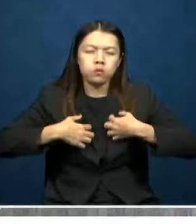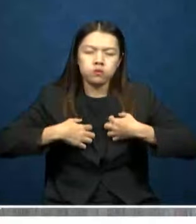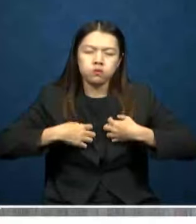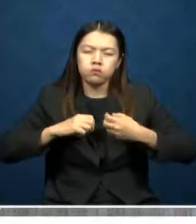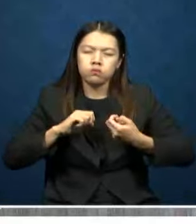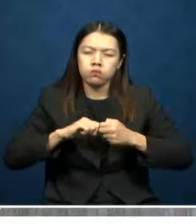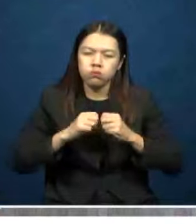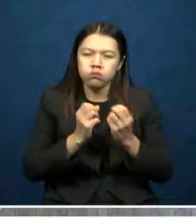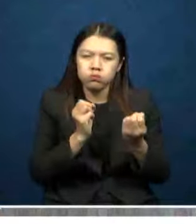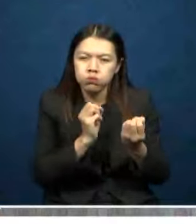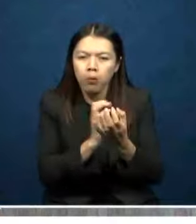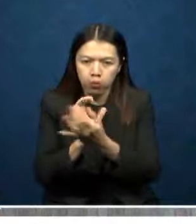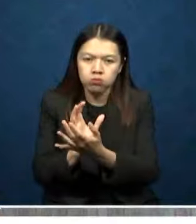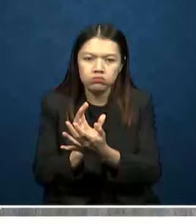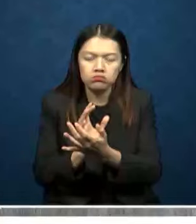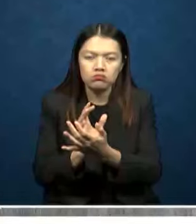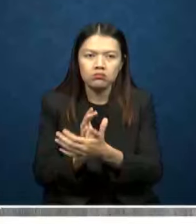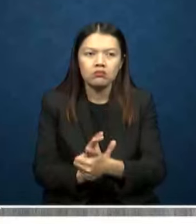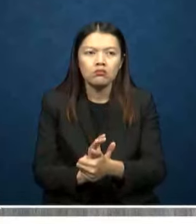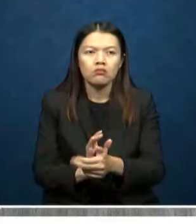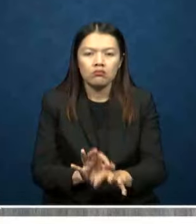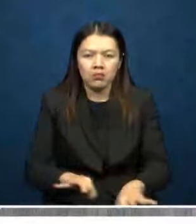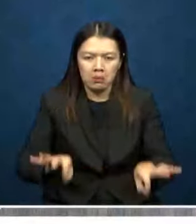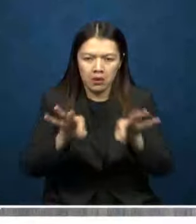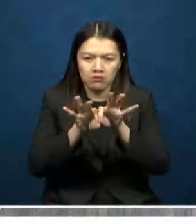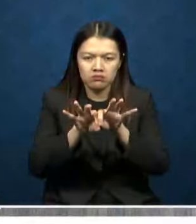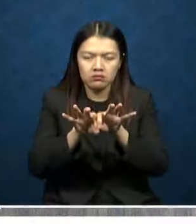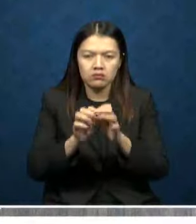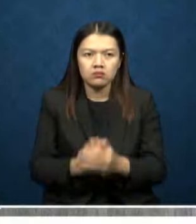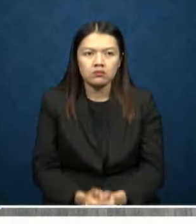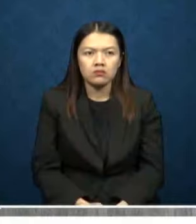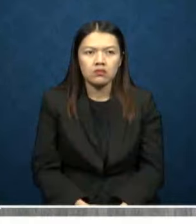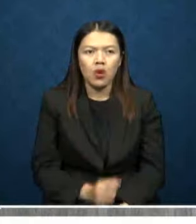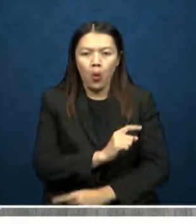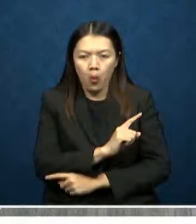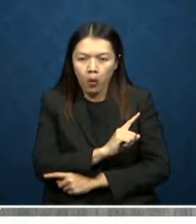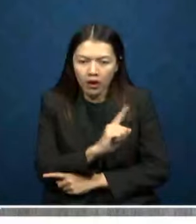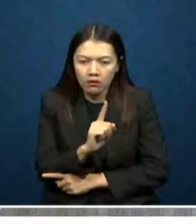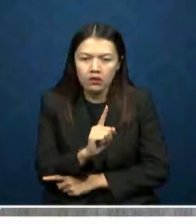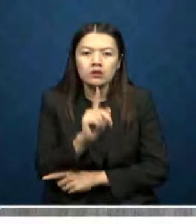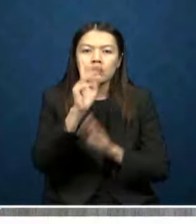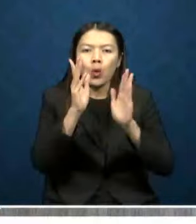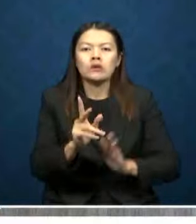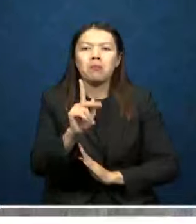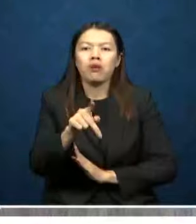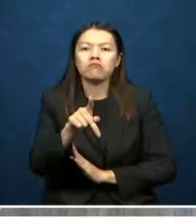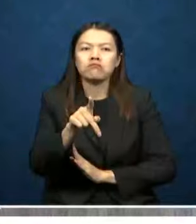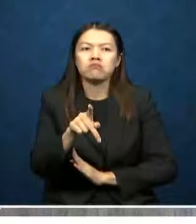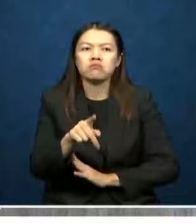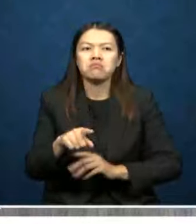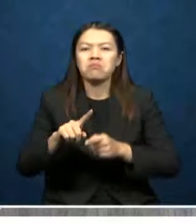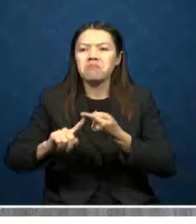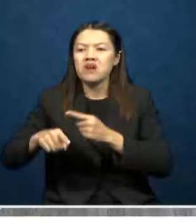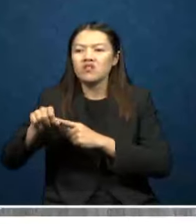หย่อมหญ้าโดยเฉลี่ยแล้วนะครับวันละพันคนเหมือนเพื่อน